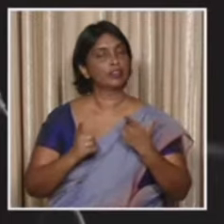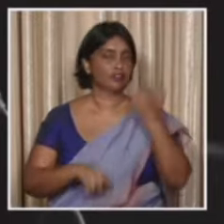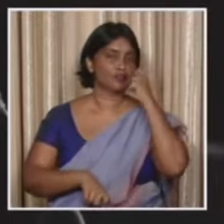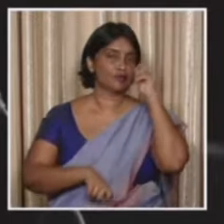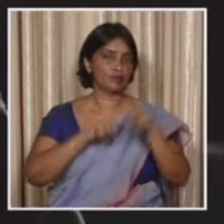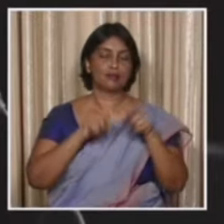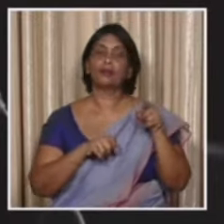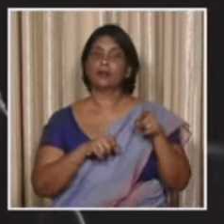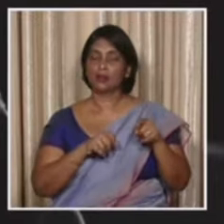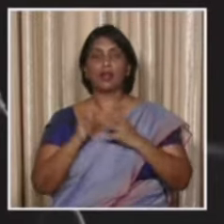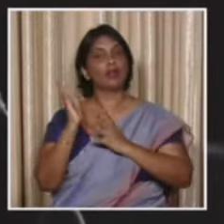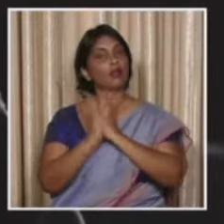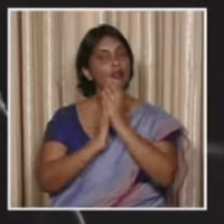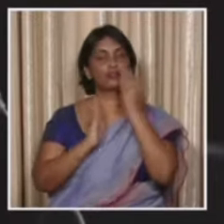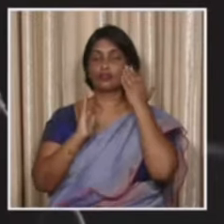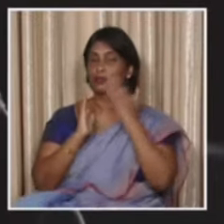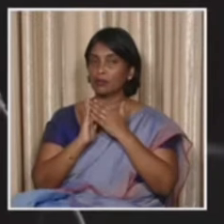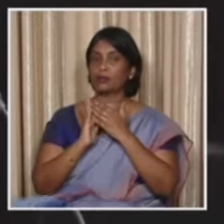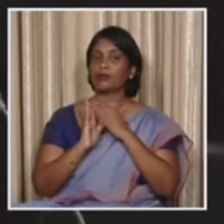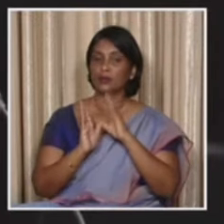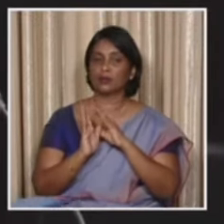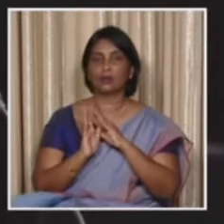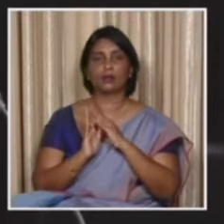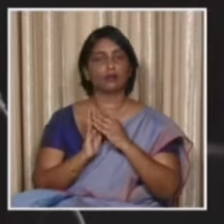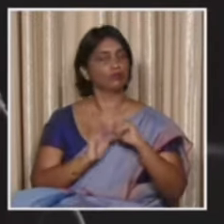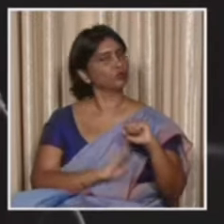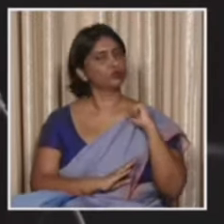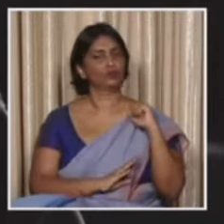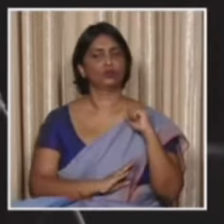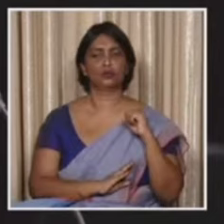முதுகெலும்போடு போராடிய ஒரு சிறந்த அரசியல்வாதி,